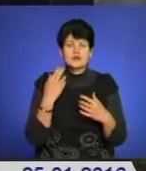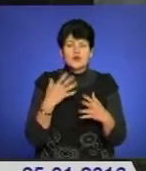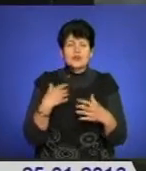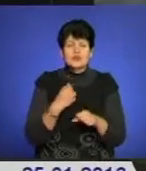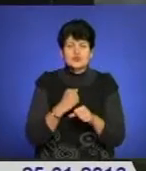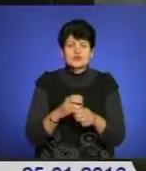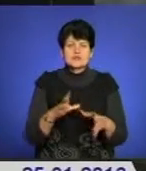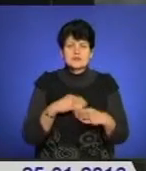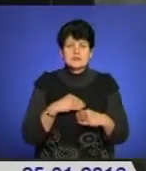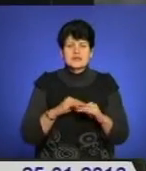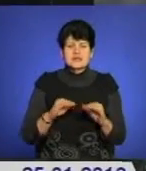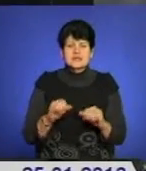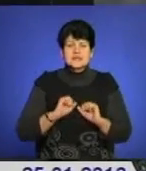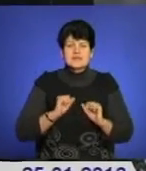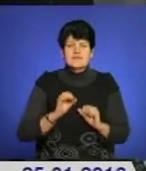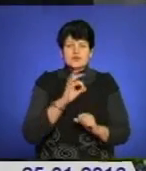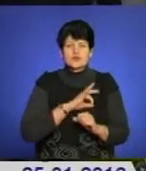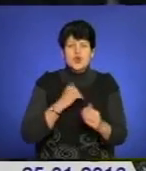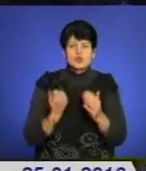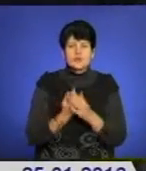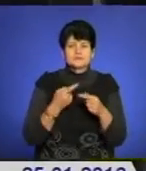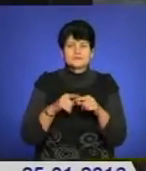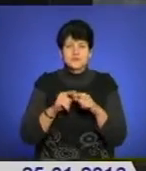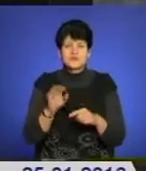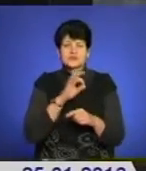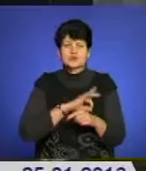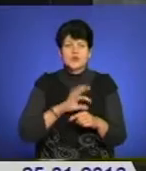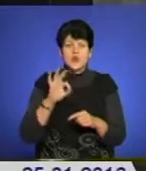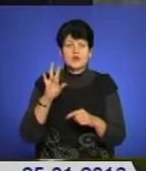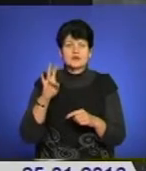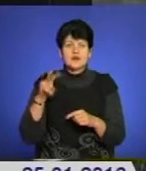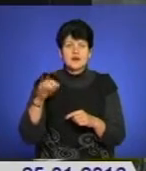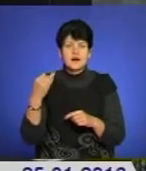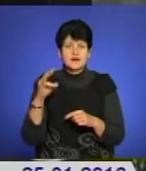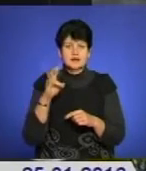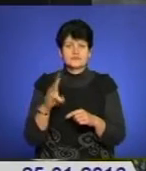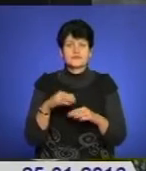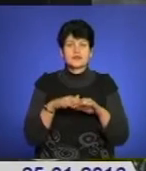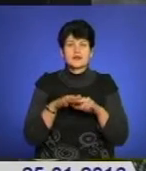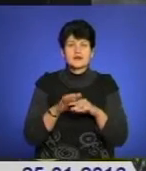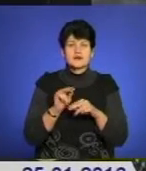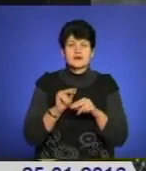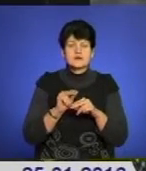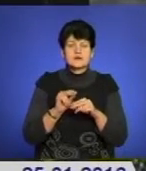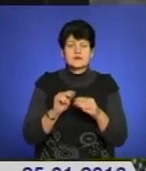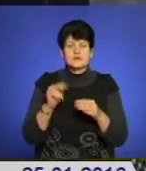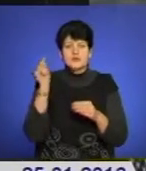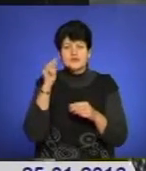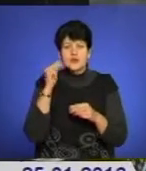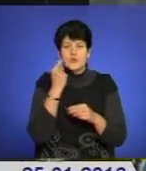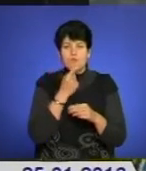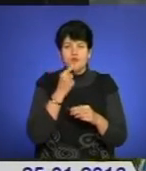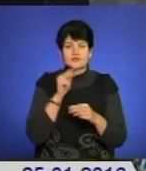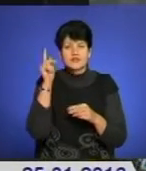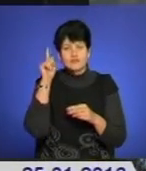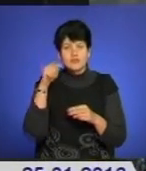дітьми, намагаюся використовувати новітні технології, застосовувати онлайн-ресурси, навчаю їх мовних умінь і навичок